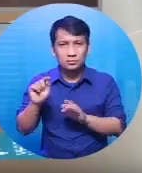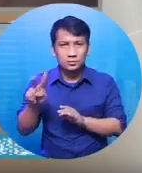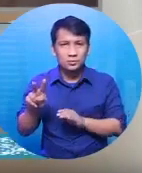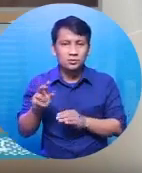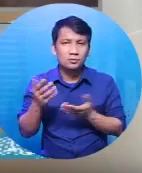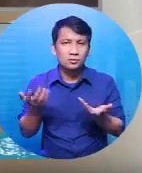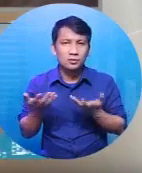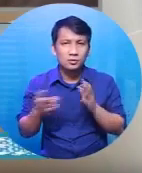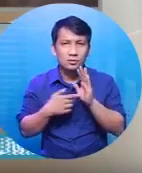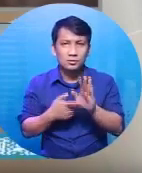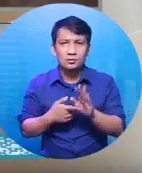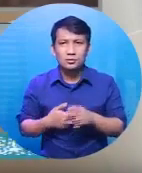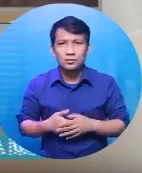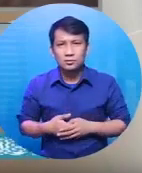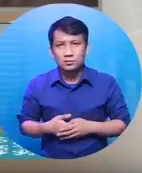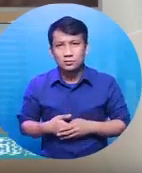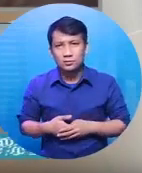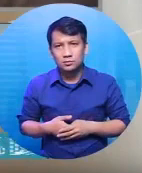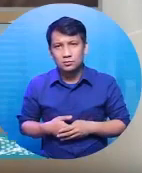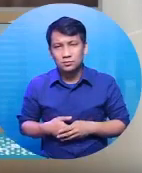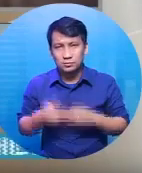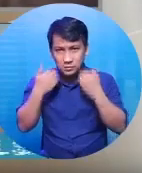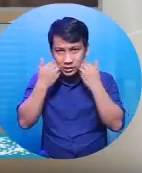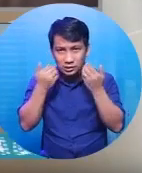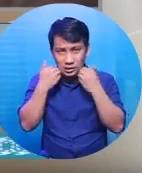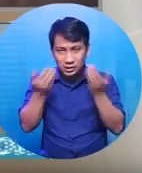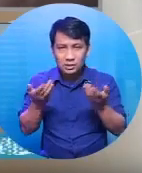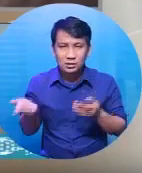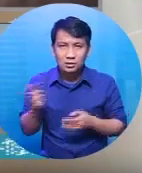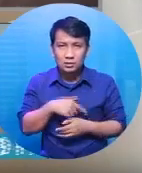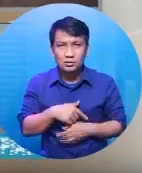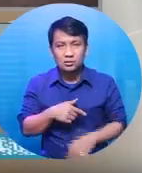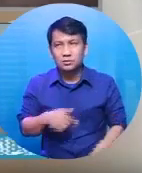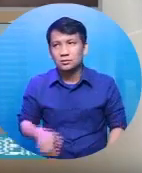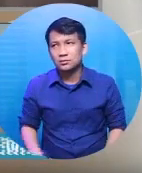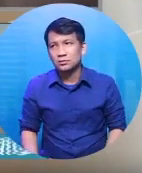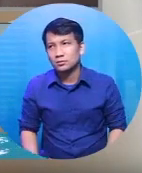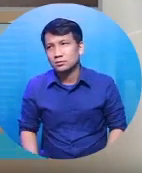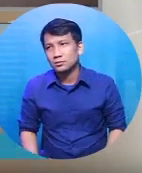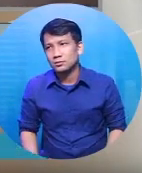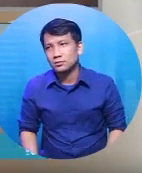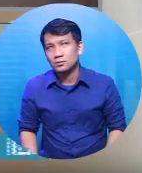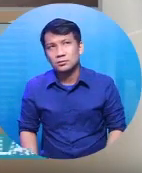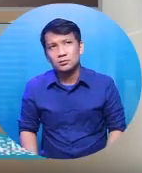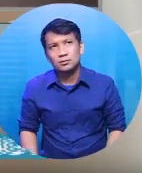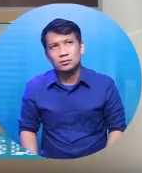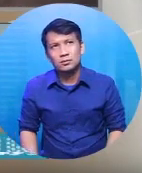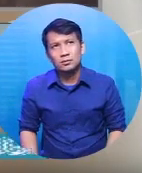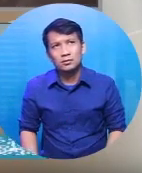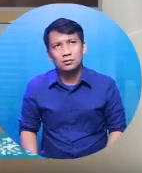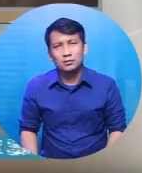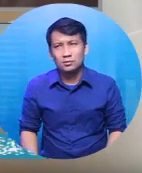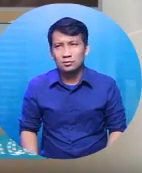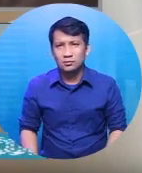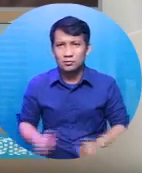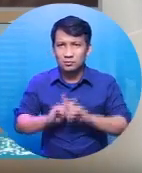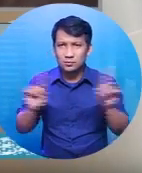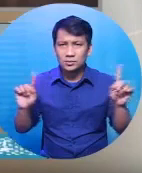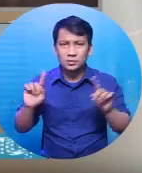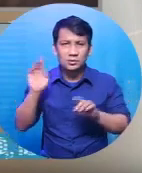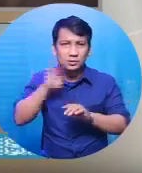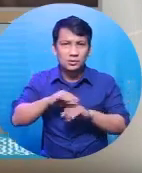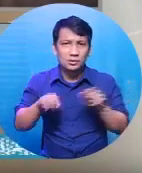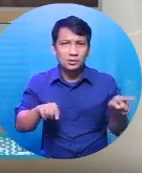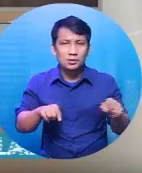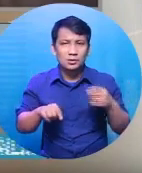mundo. Lahat ng mga disiplina ko, sir, sa kanya, ayaw niya. Hindi, yun na nga po, sir, magkaiba sila ng kapatid niya, kaya siya